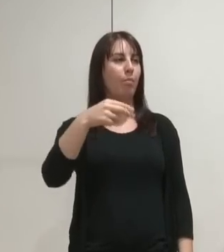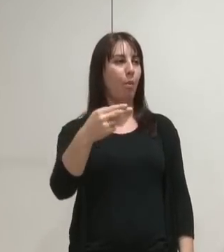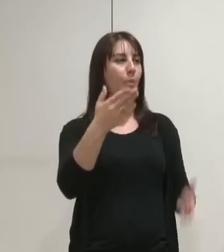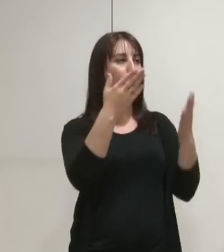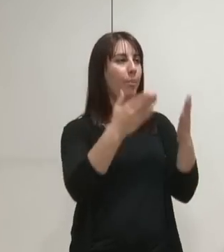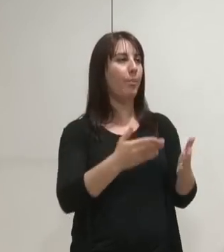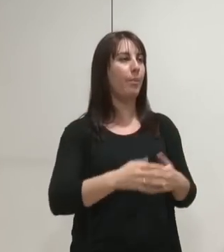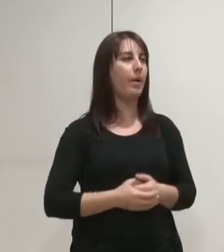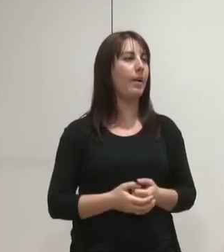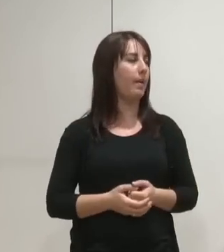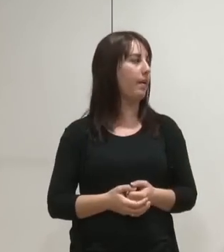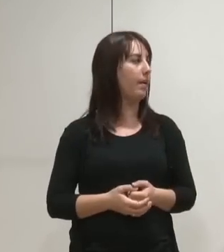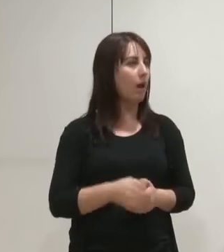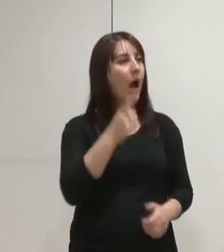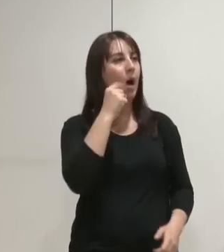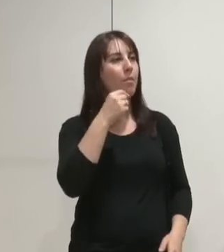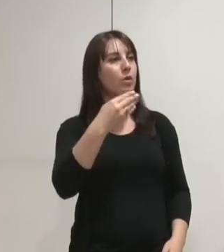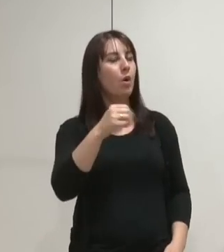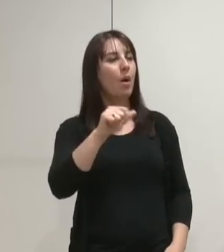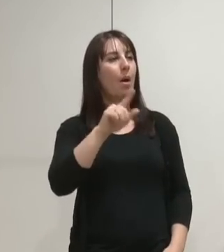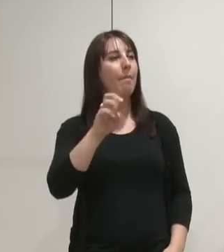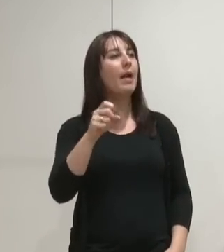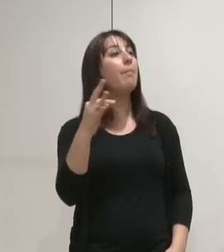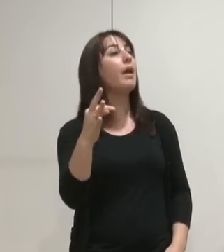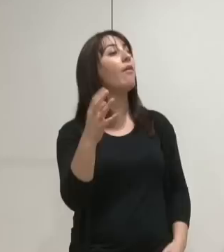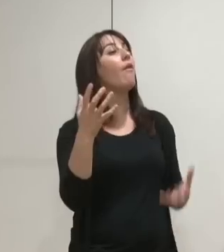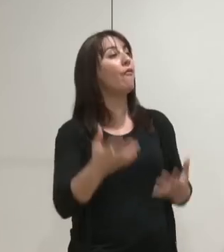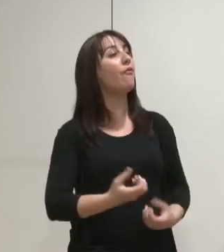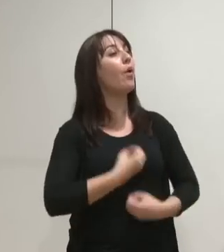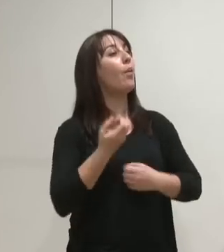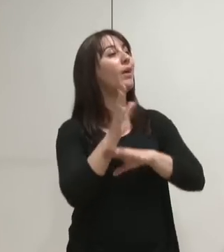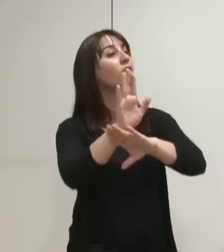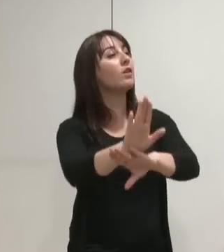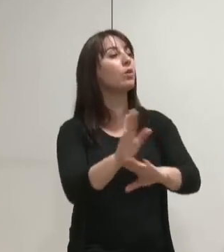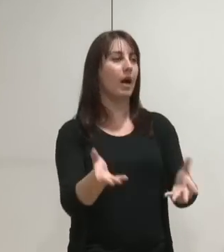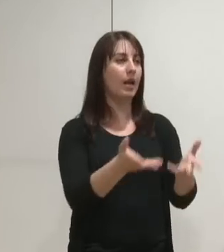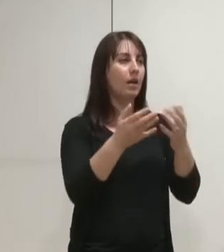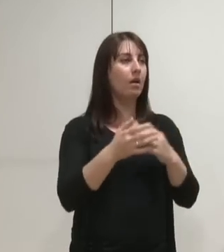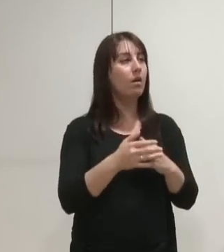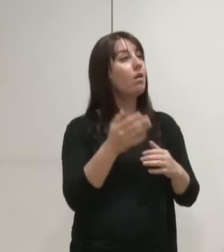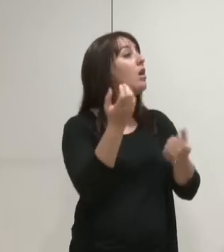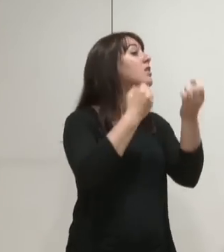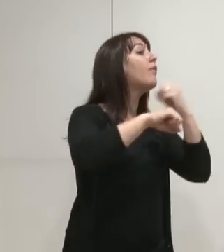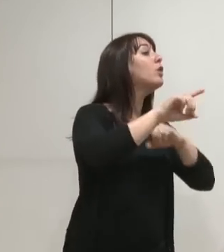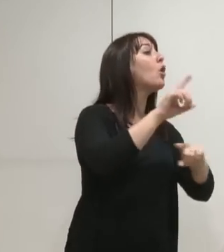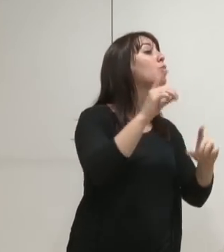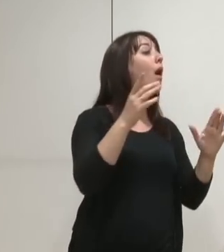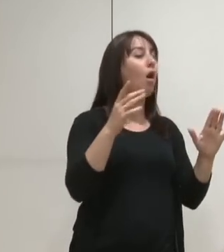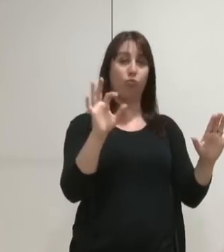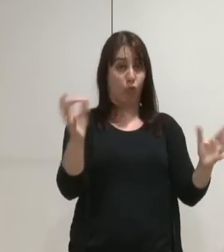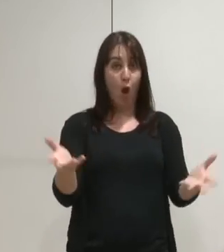Bron ah Monsieur malb voulaz faire une présentation d'abord allez tant faire si ça vous dérange pas très bien